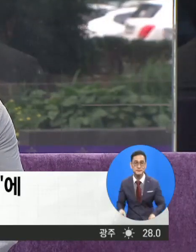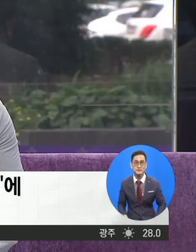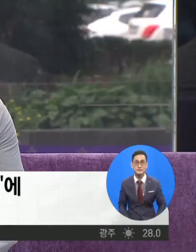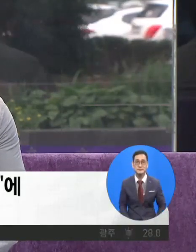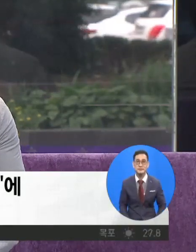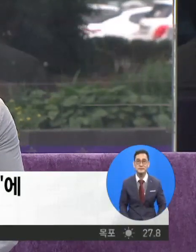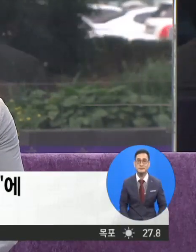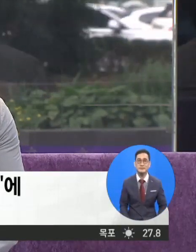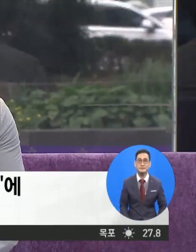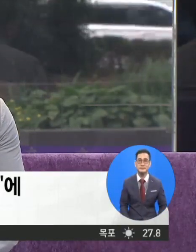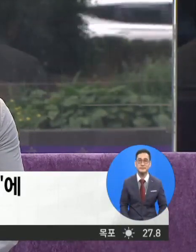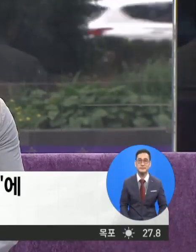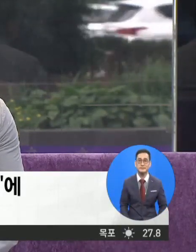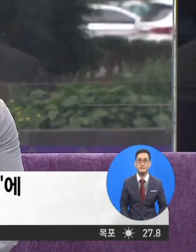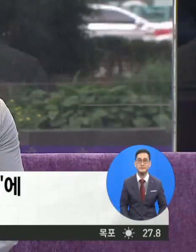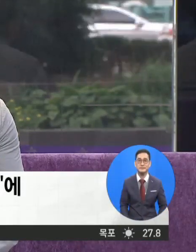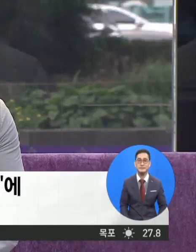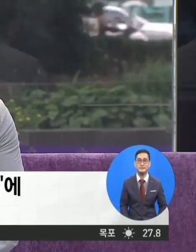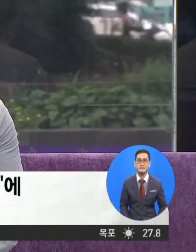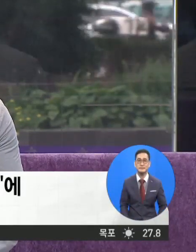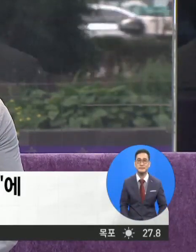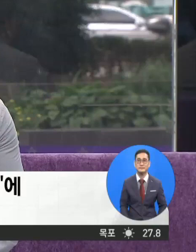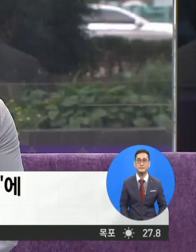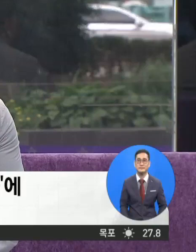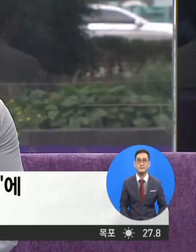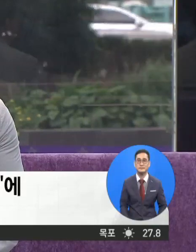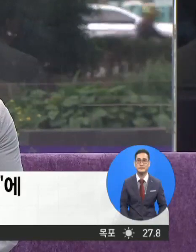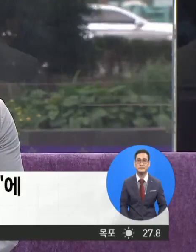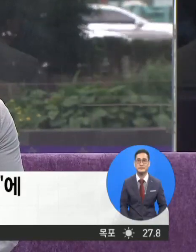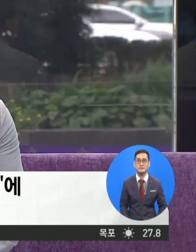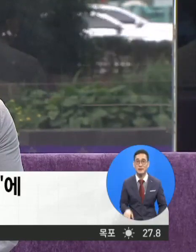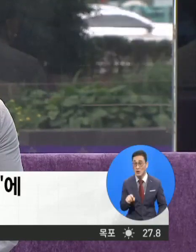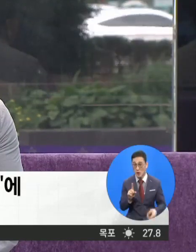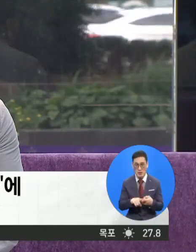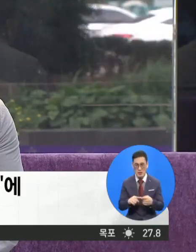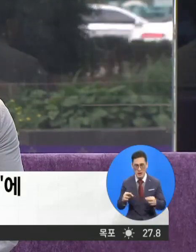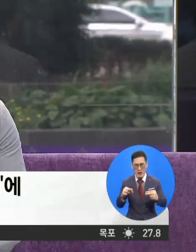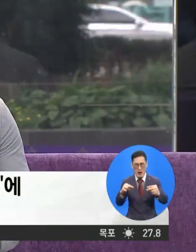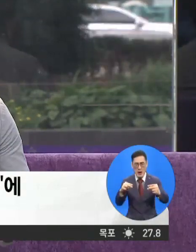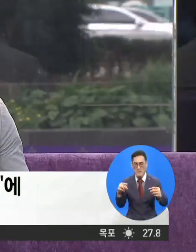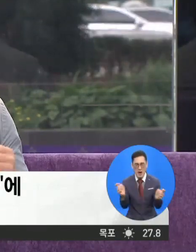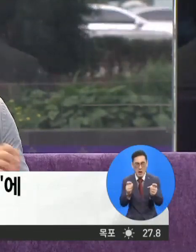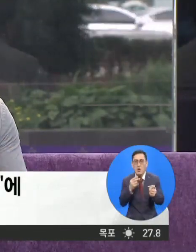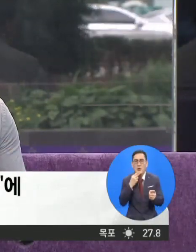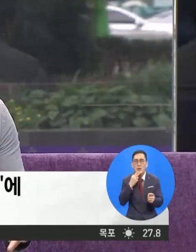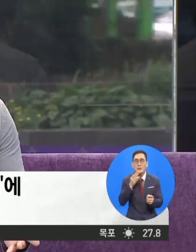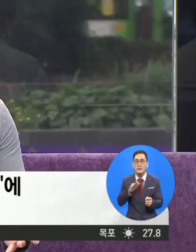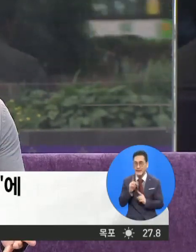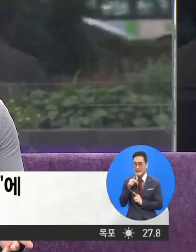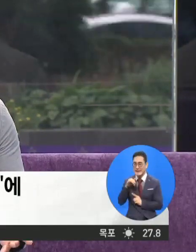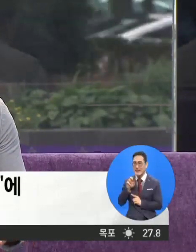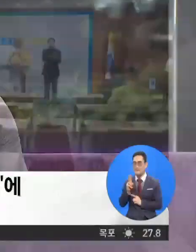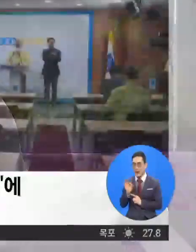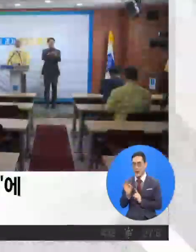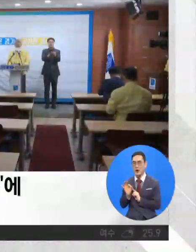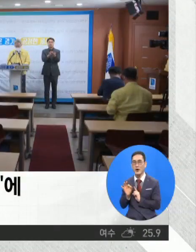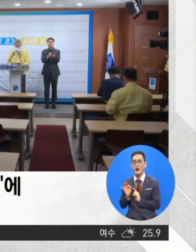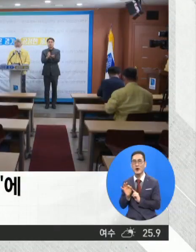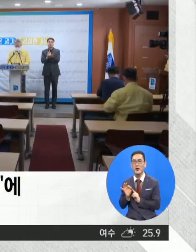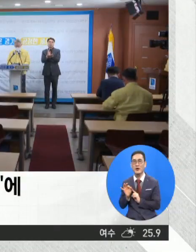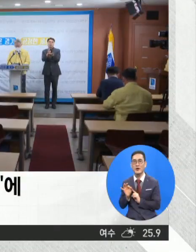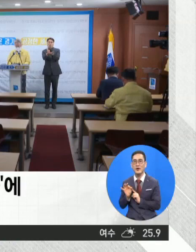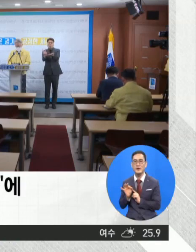안 되는데 이 문제 계속 불을 지르고 있는 건 이재명 지사거든요. 예. 이게 이제 통합당 강하게 비판하면서